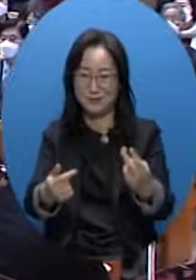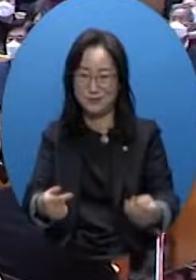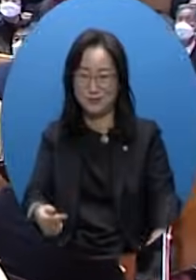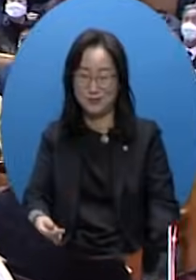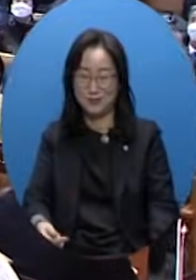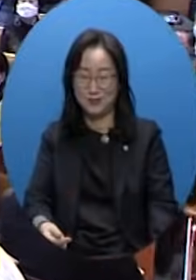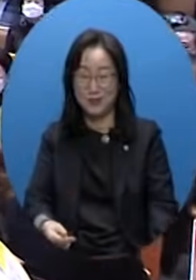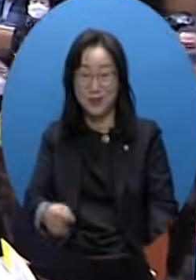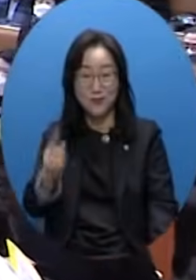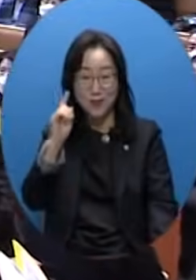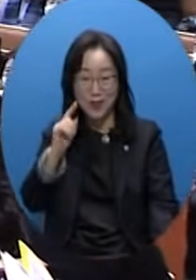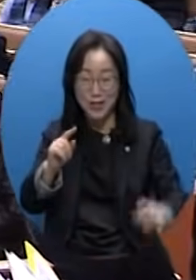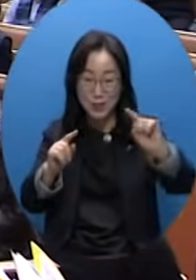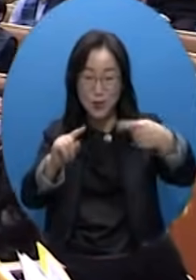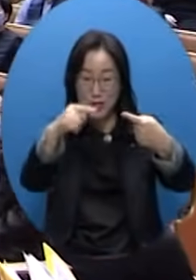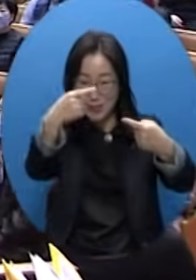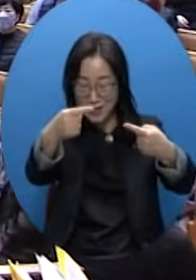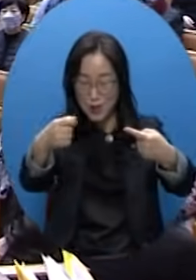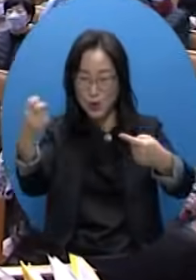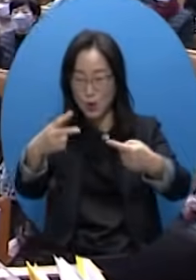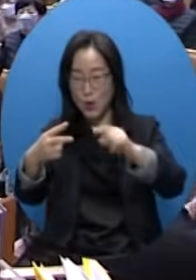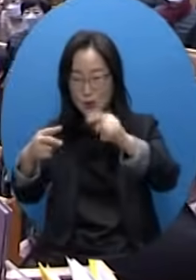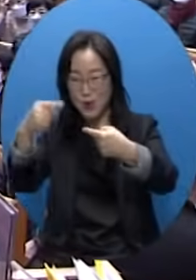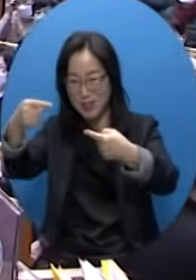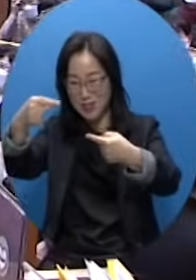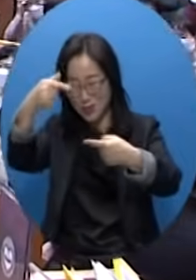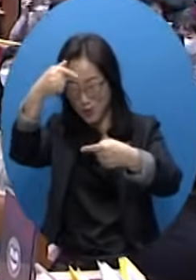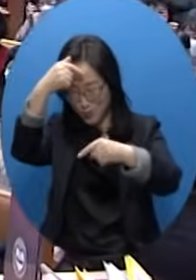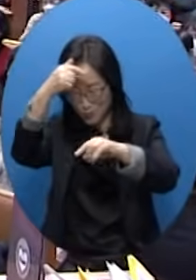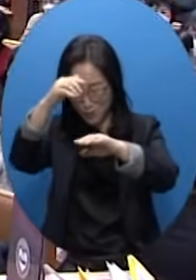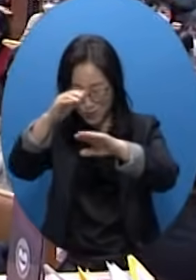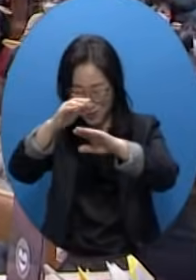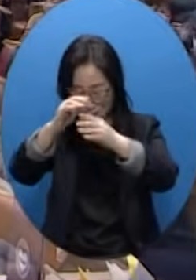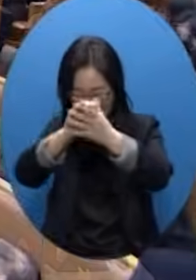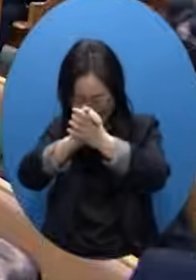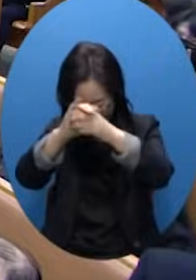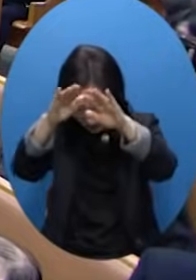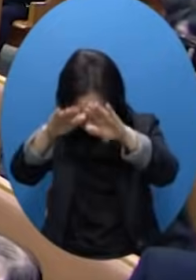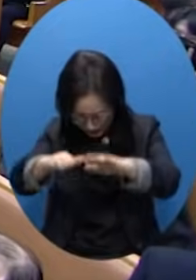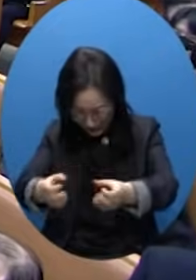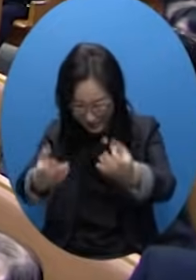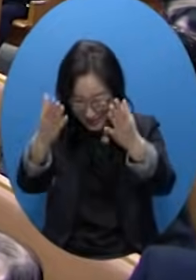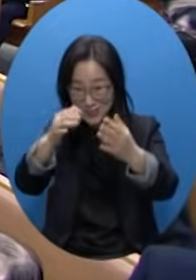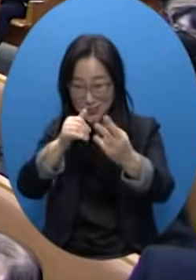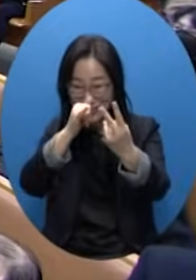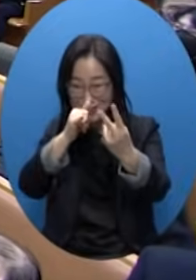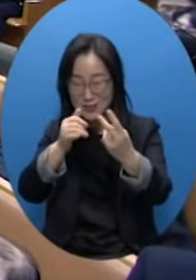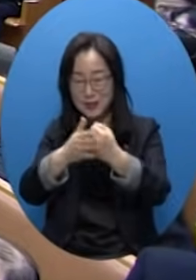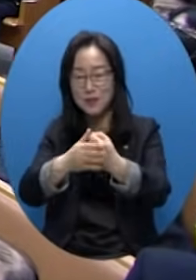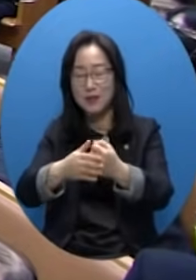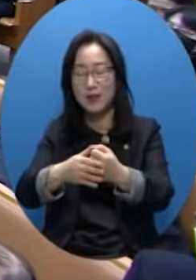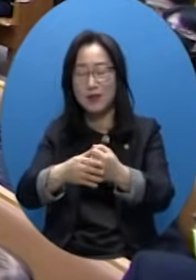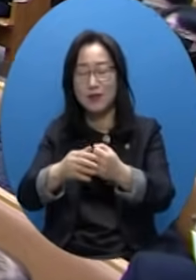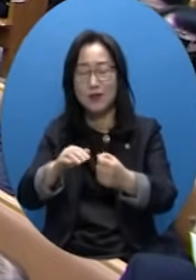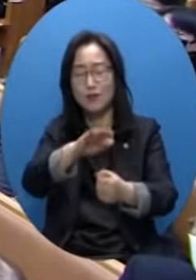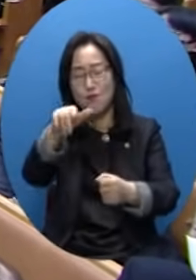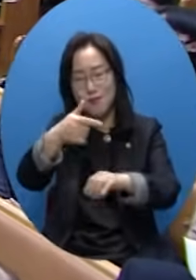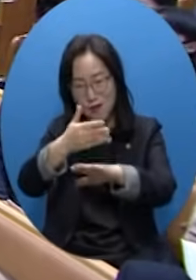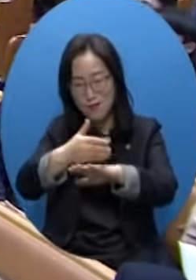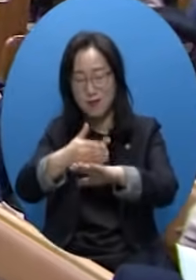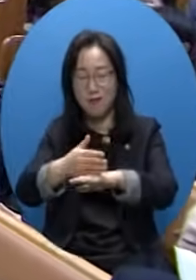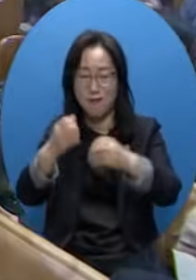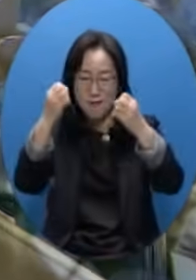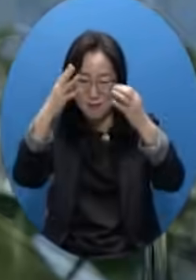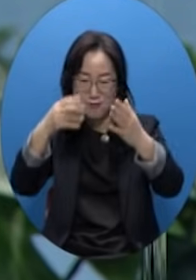또 새로운 3가 시작된 것 감사한 일입니다 새로운 결심을 하고 또 새해를 맞아서